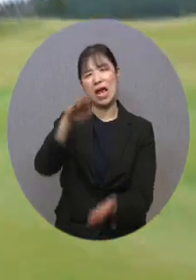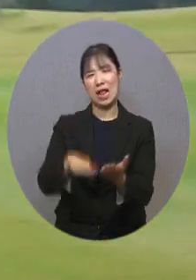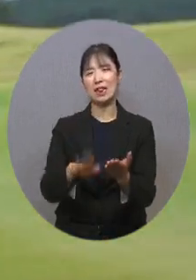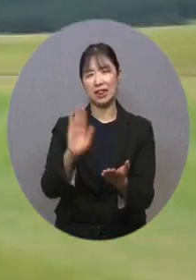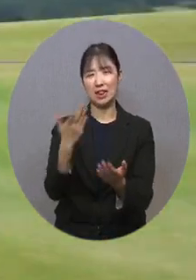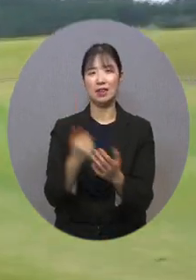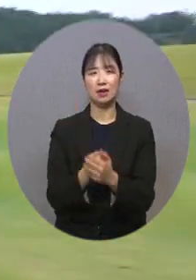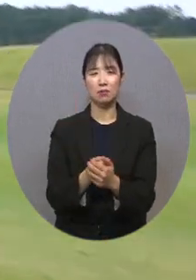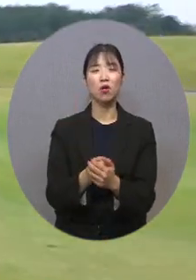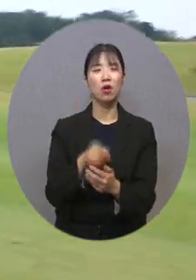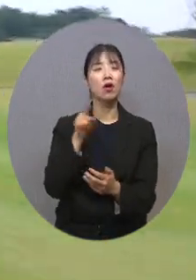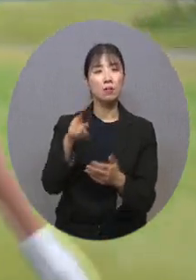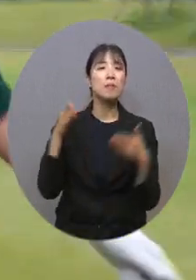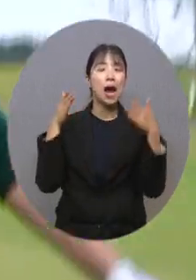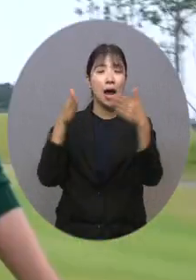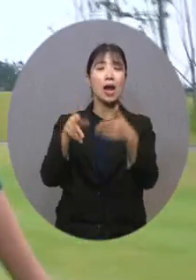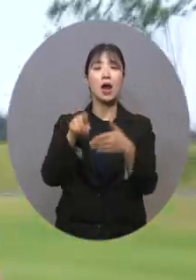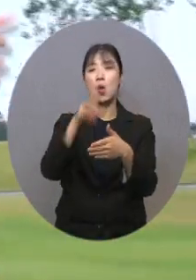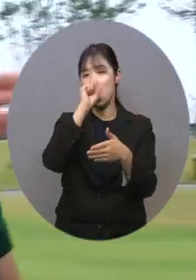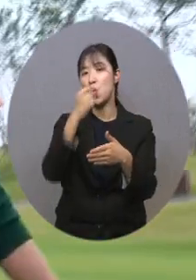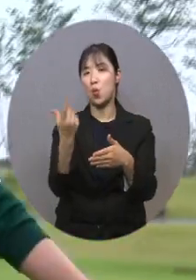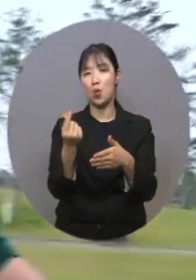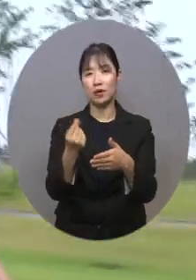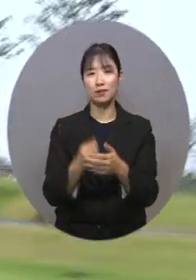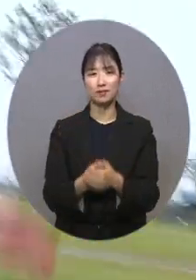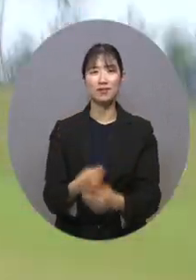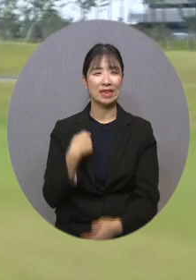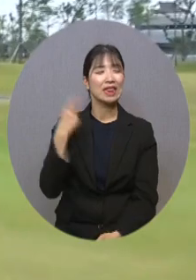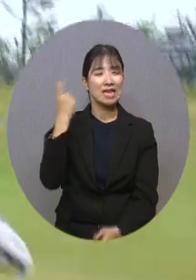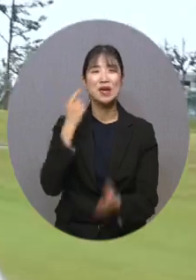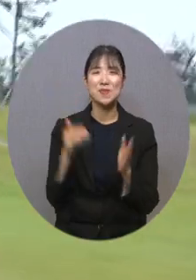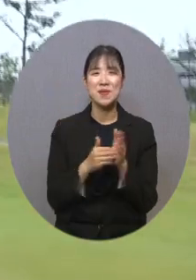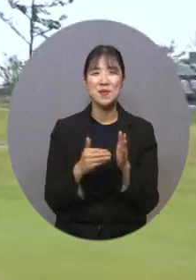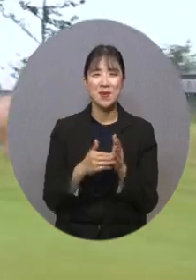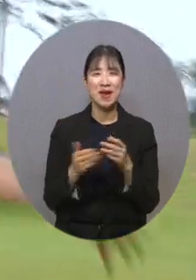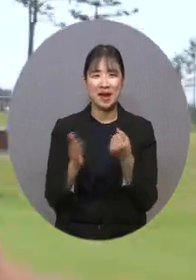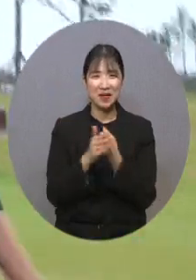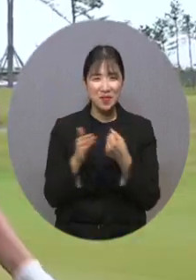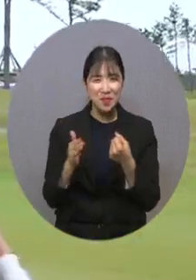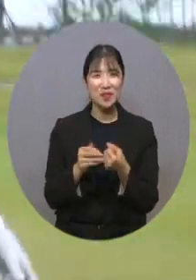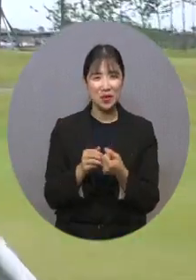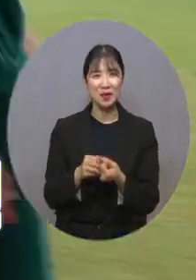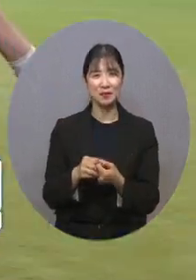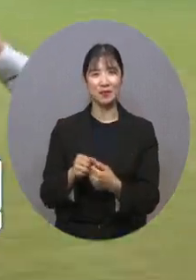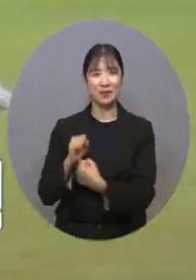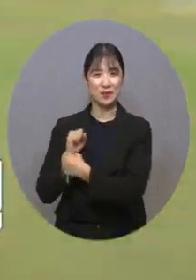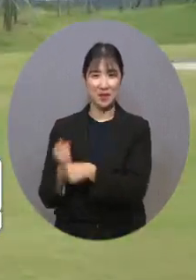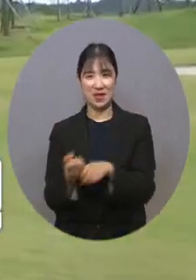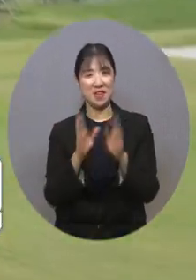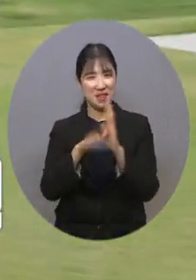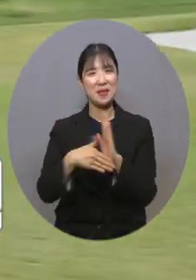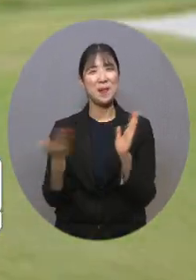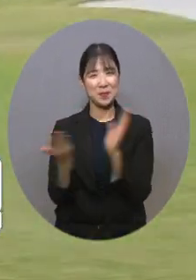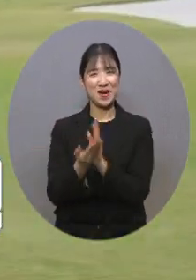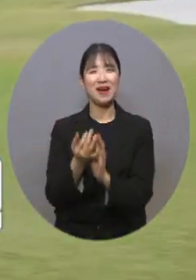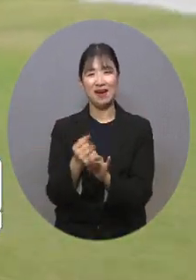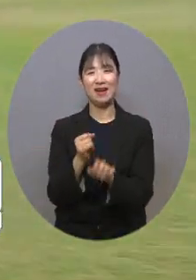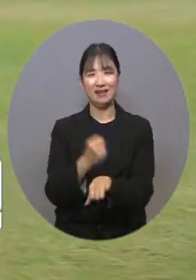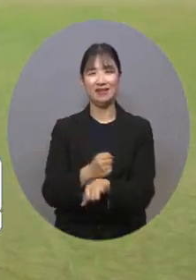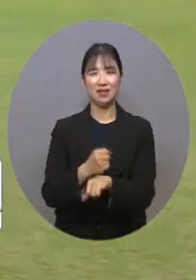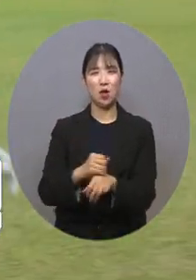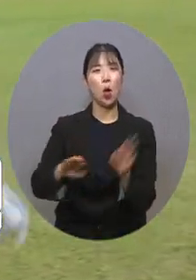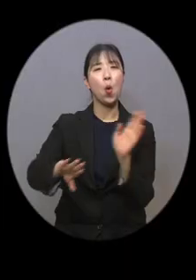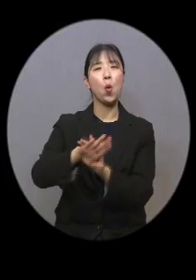너가 그쪽 방향으로 쳤으면 좋겠다 생각했거든. 이게 훅바... 나 들었어, 언니. 어, 왜냐면 이렇게 바람을 했더니 너무 많이 부는 거야. 했을 때 약간 이렇게 했어. 잘했어, 잘했어. 잘했어. 언니가